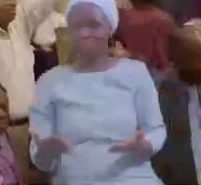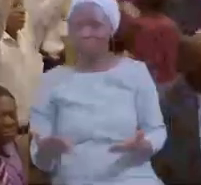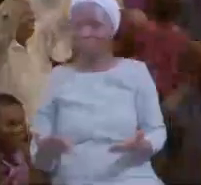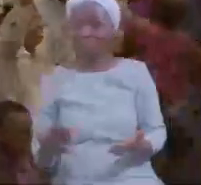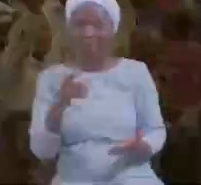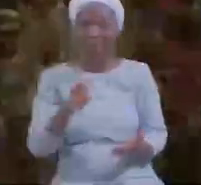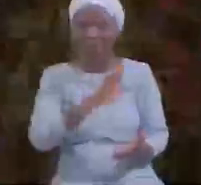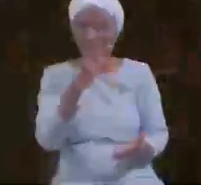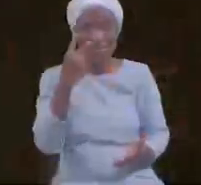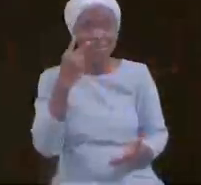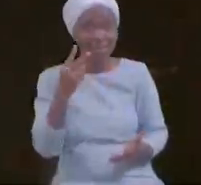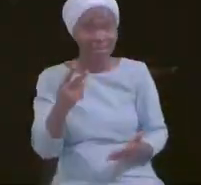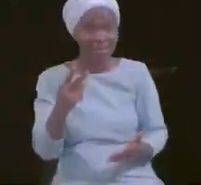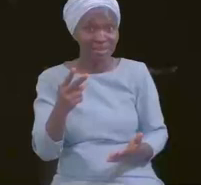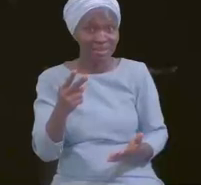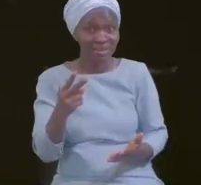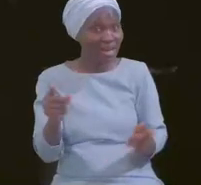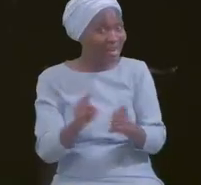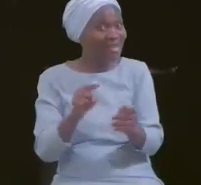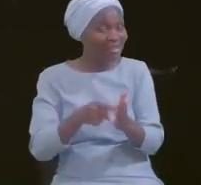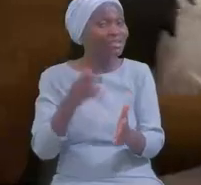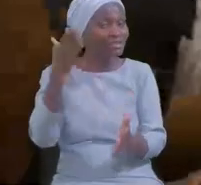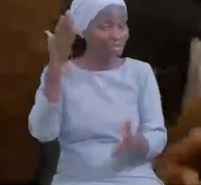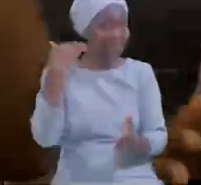Du jamais vu dans votre vie.